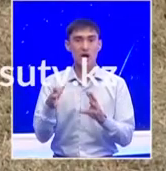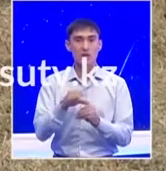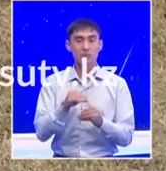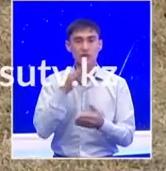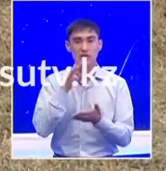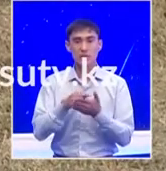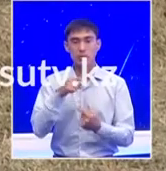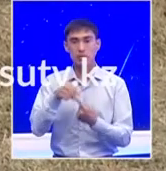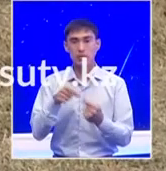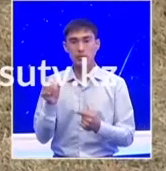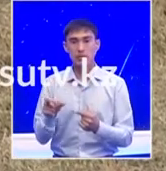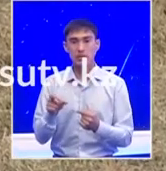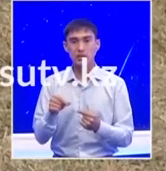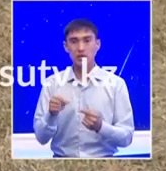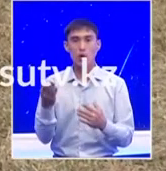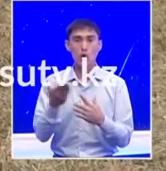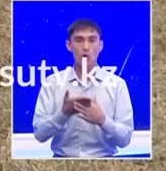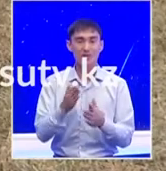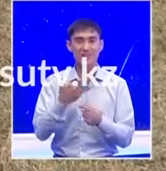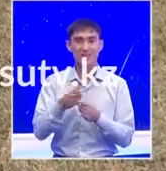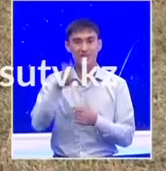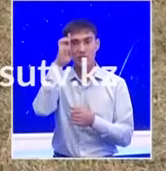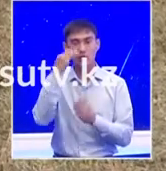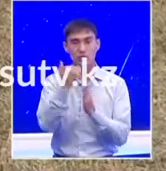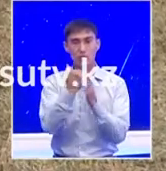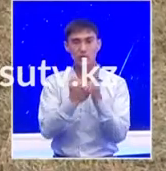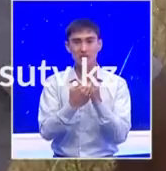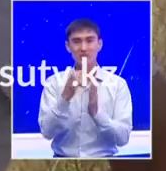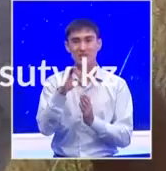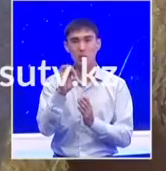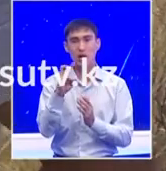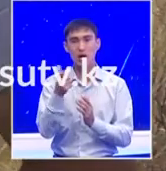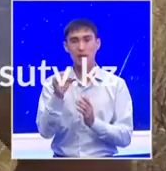предприниматель, достигнут благодаря льготному кредиту государственной программы «Сыбага».